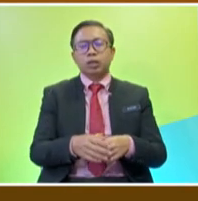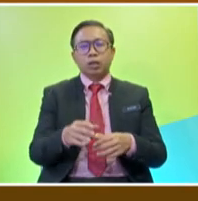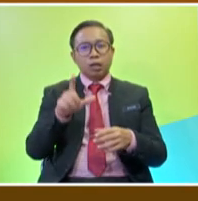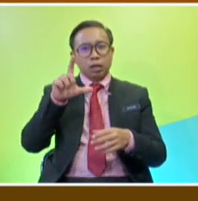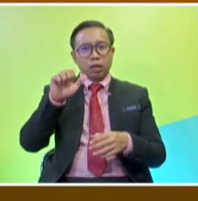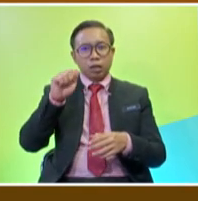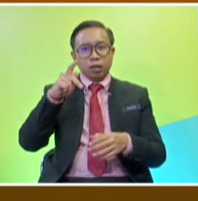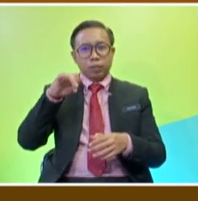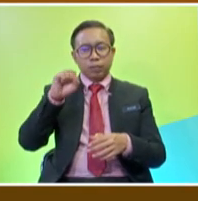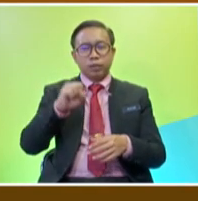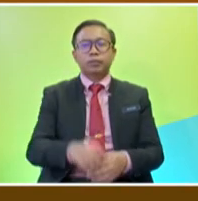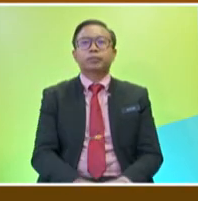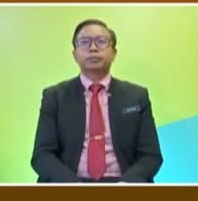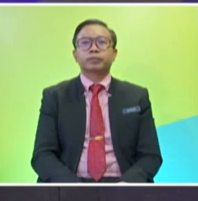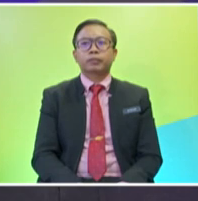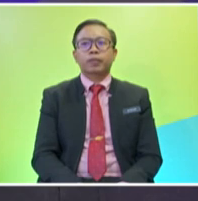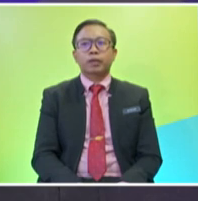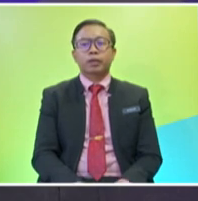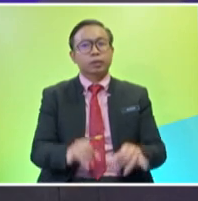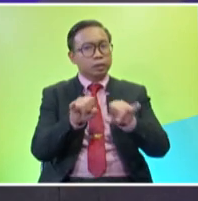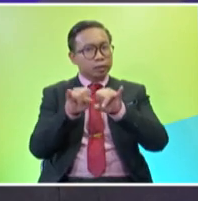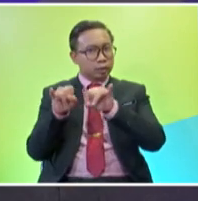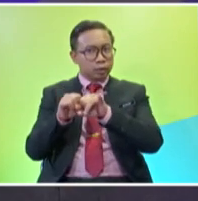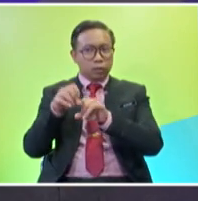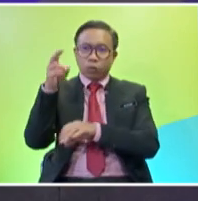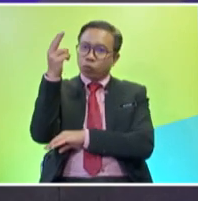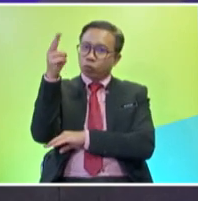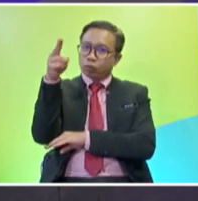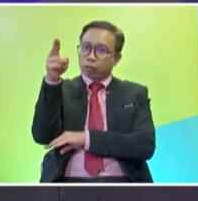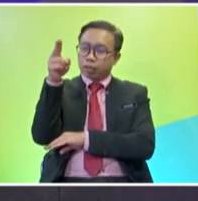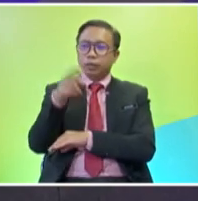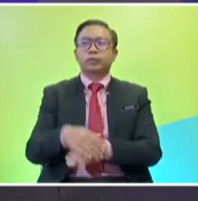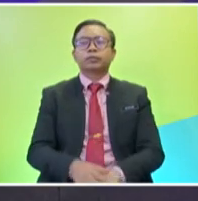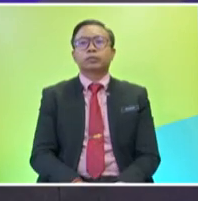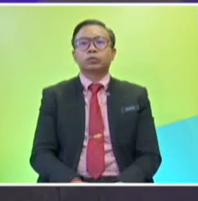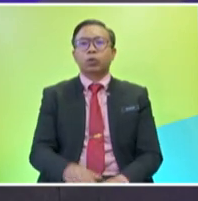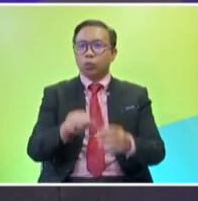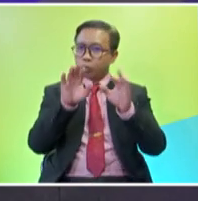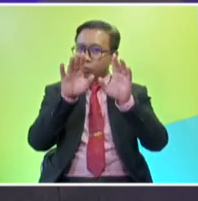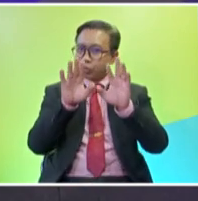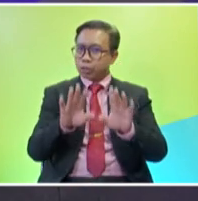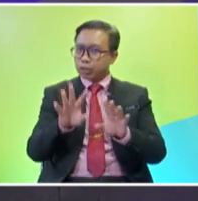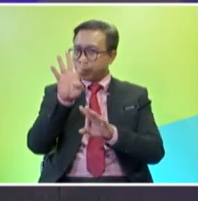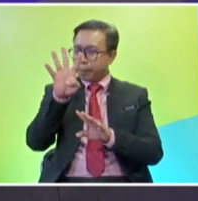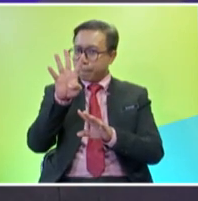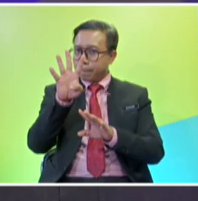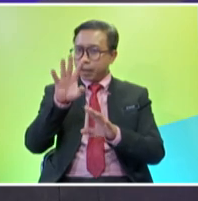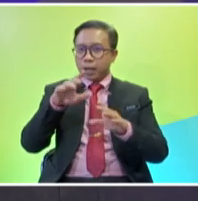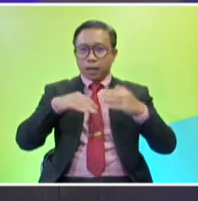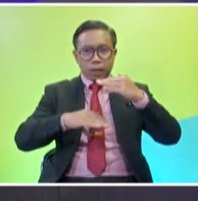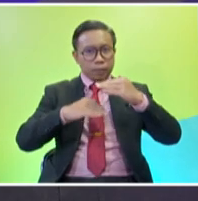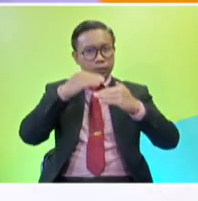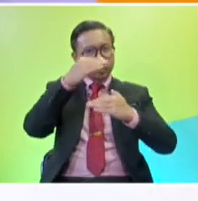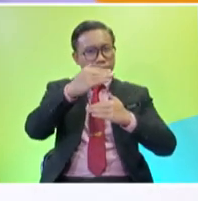karena jenis hutan yang hutan hujan tropika dia ada 4 lapisan lapisan bawah adalah